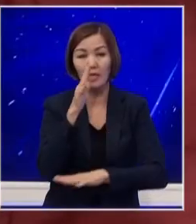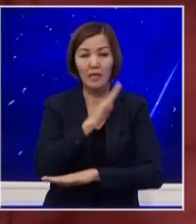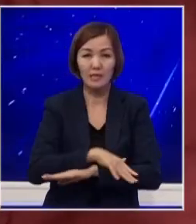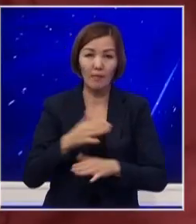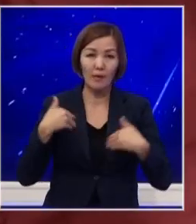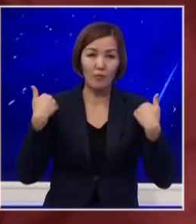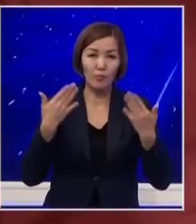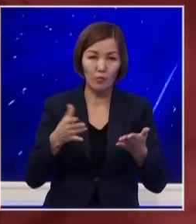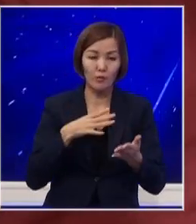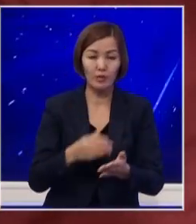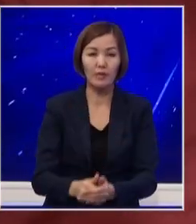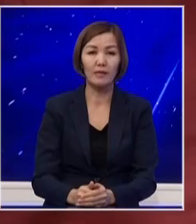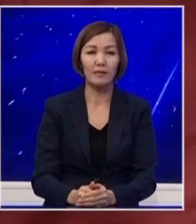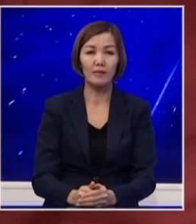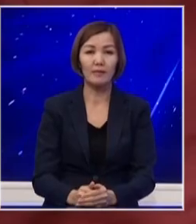тәжірибелермен бөлісті.